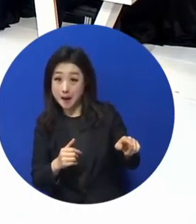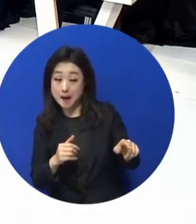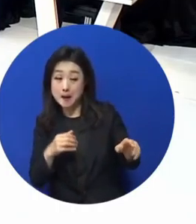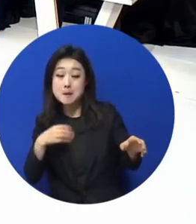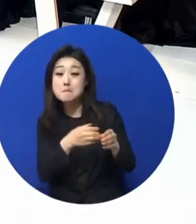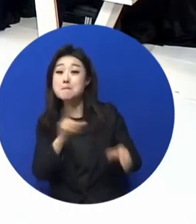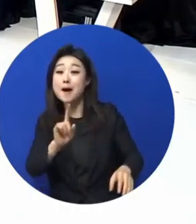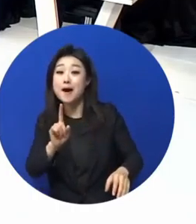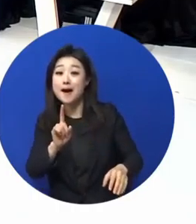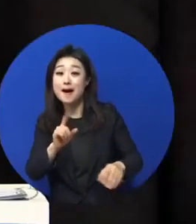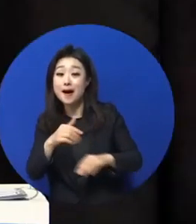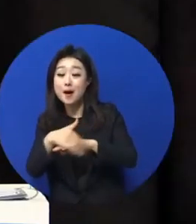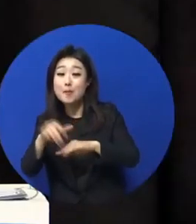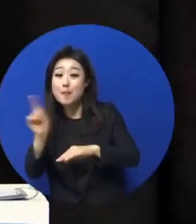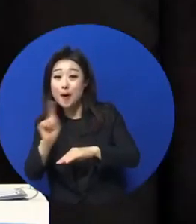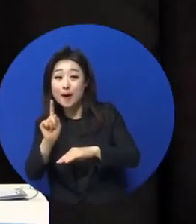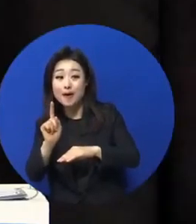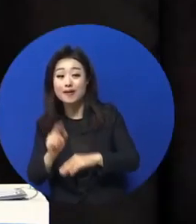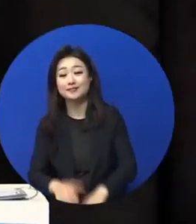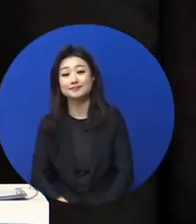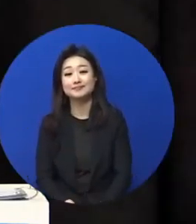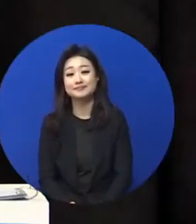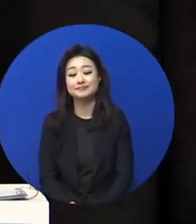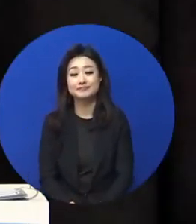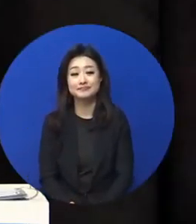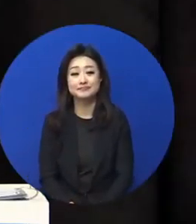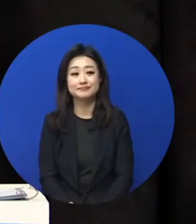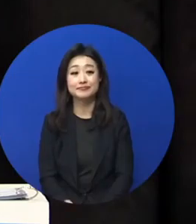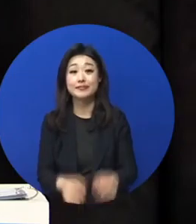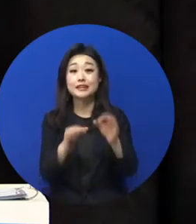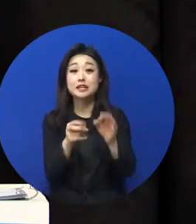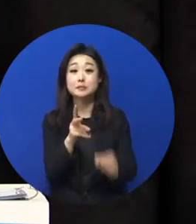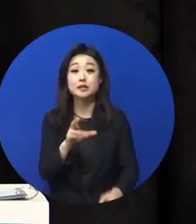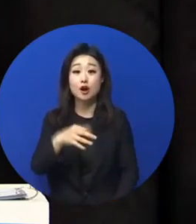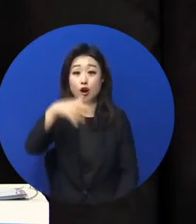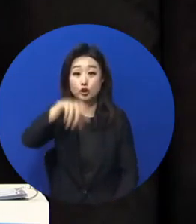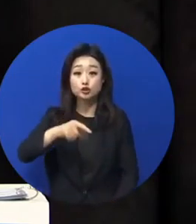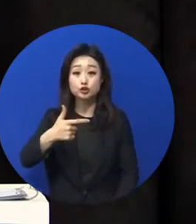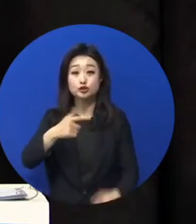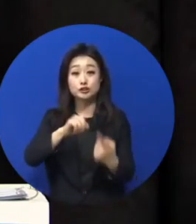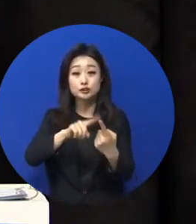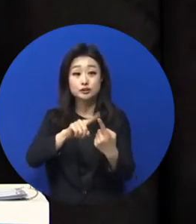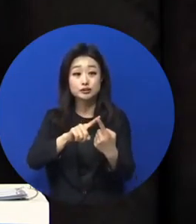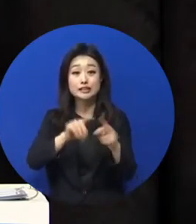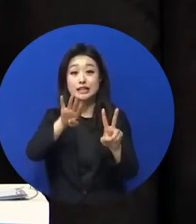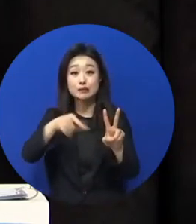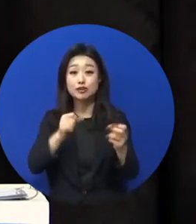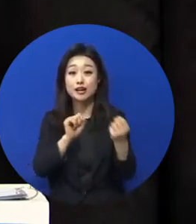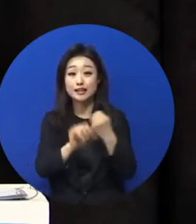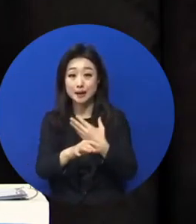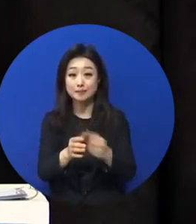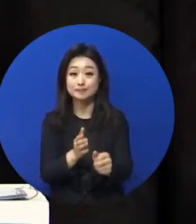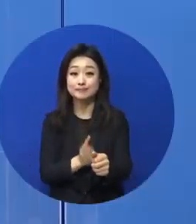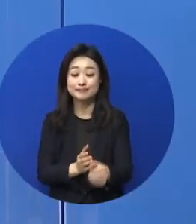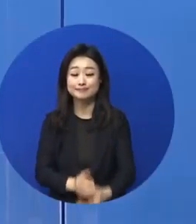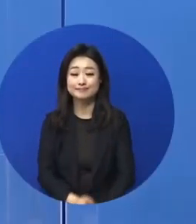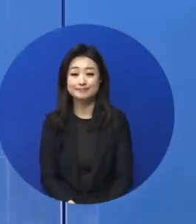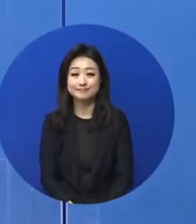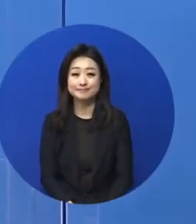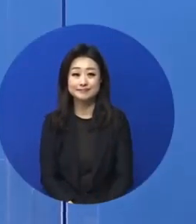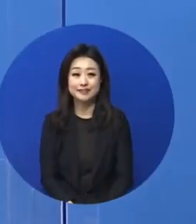번째 질문인데요. 우리 전혜숙 위원님의 이제 공통 질문. 먼저 김영춘 후보자가 답변해 주시기 바라겠습니다. 2분 드리겠습니다.